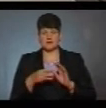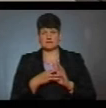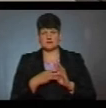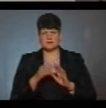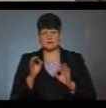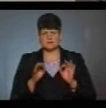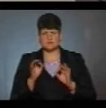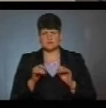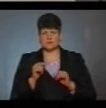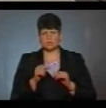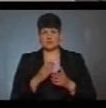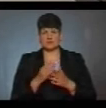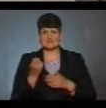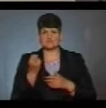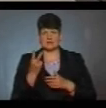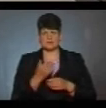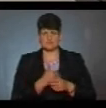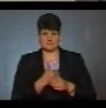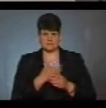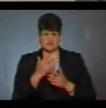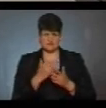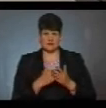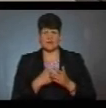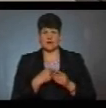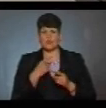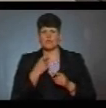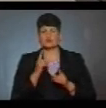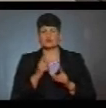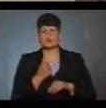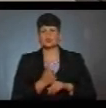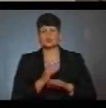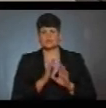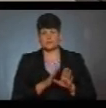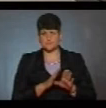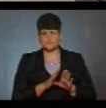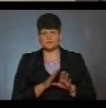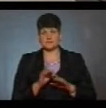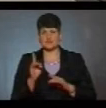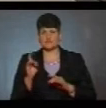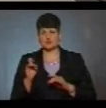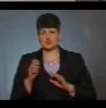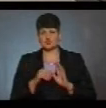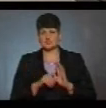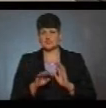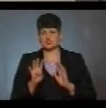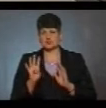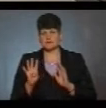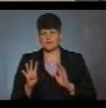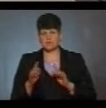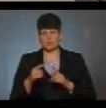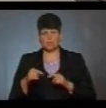5,8%. Ну, тут є 12 претендентів, але я називаю основні. В 164-му